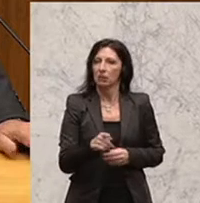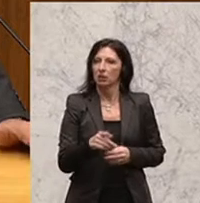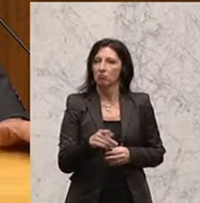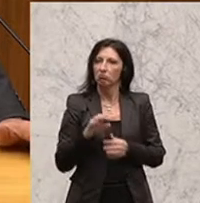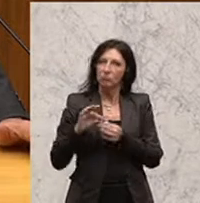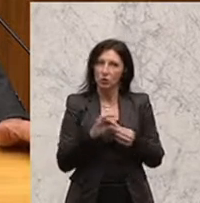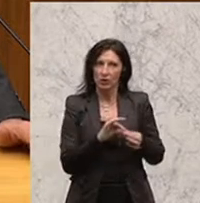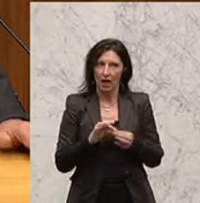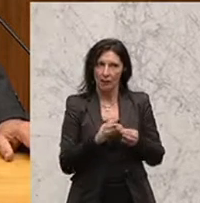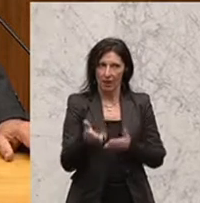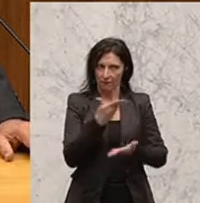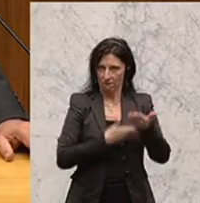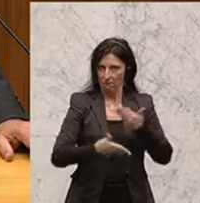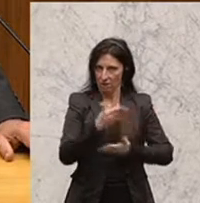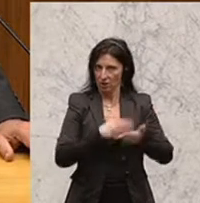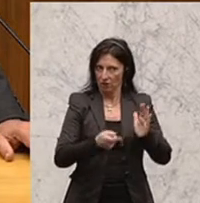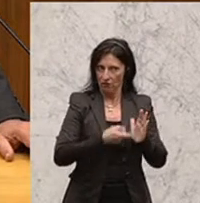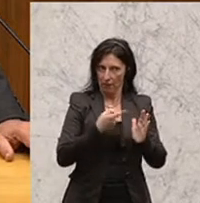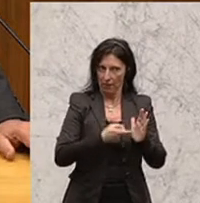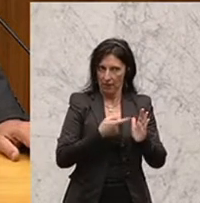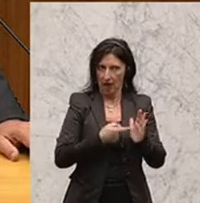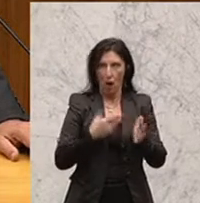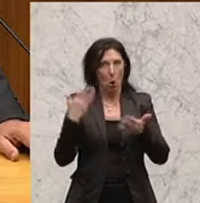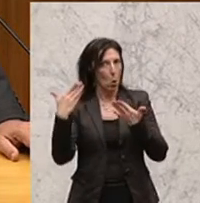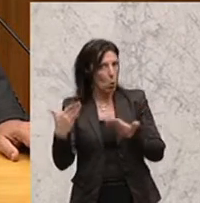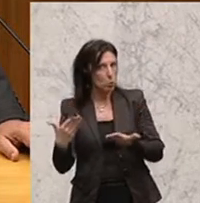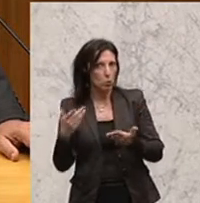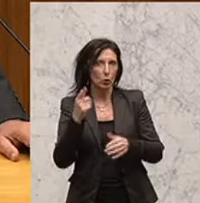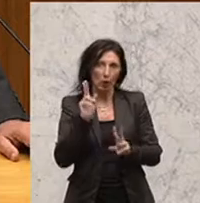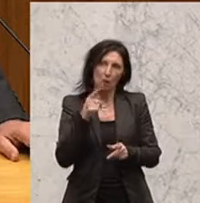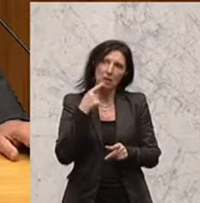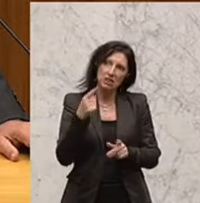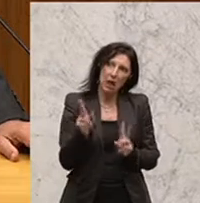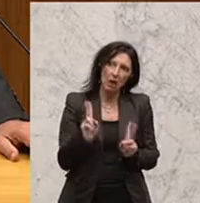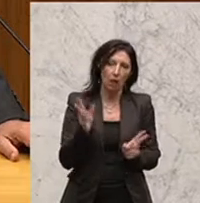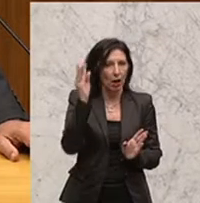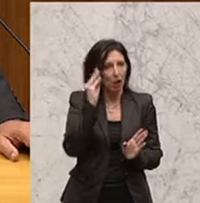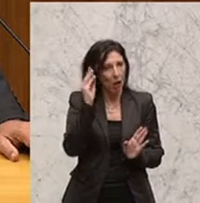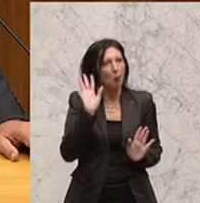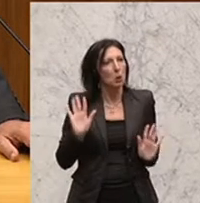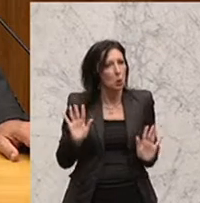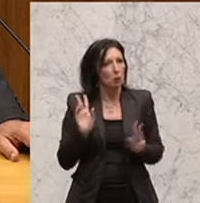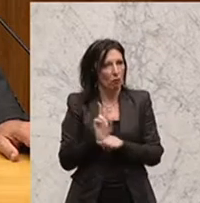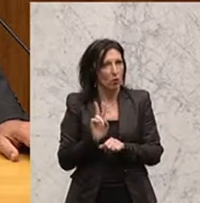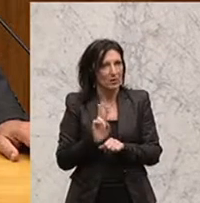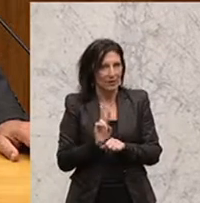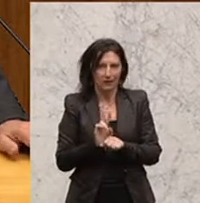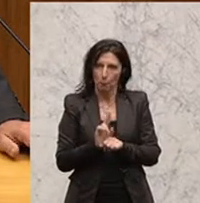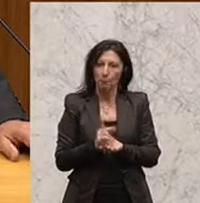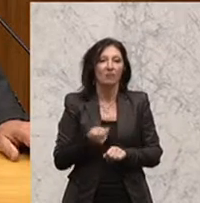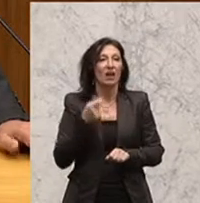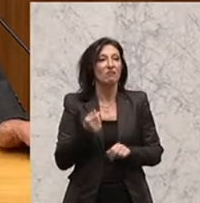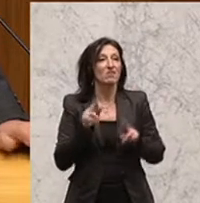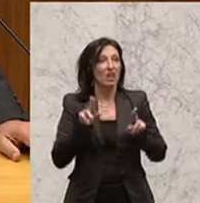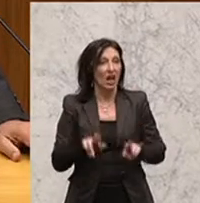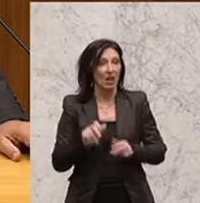ökonomischen Rahmenbedingungsbereichs als plausibel und vorsichtig eingeschätzt bewertet. Der Fiskalrat